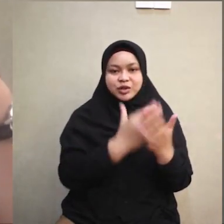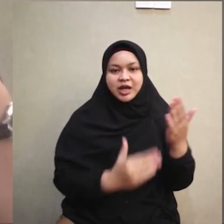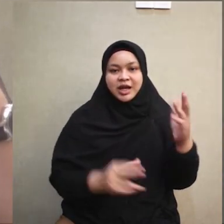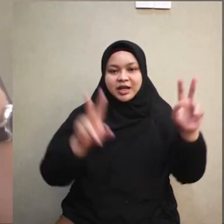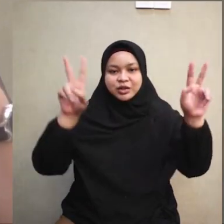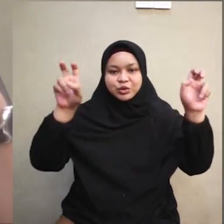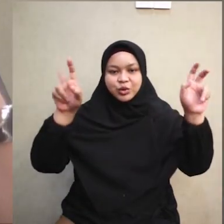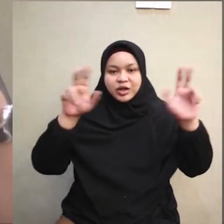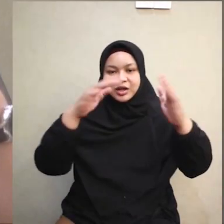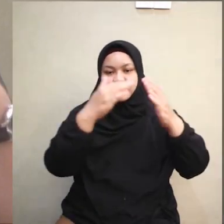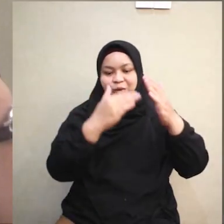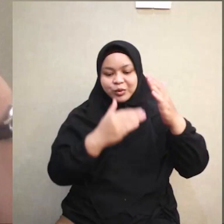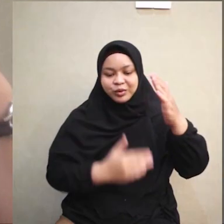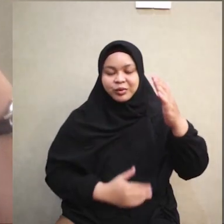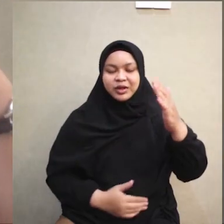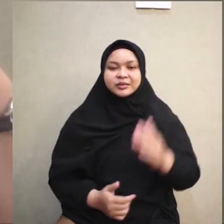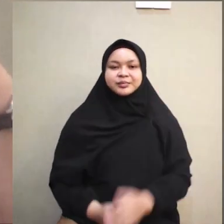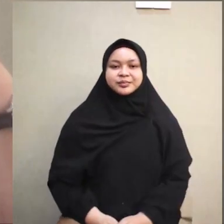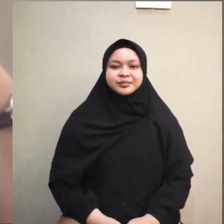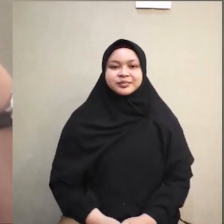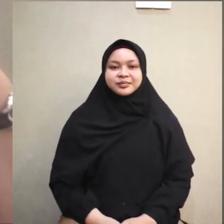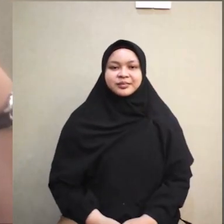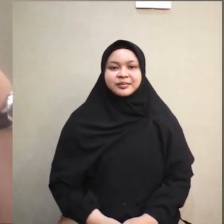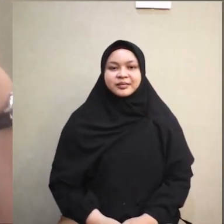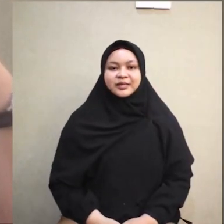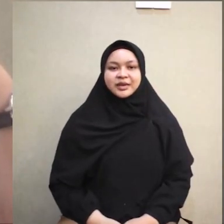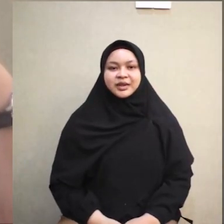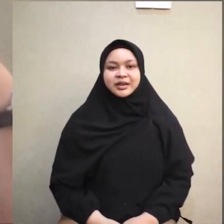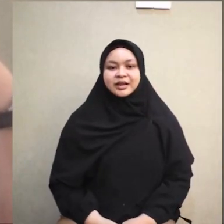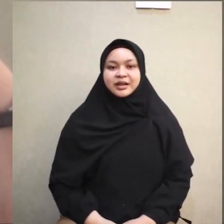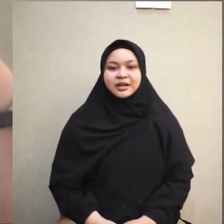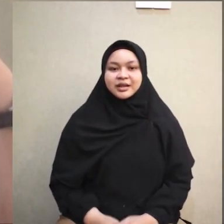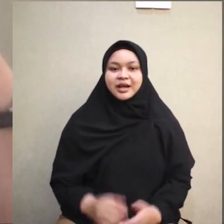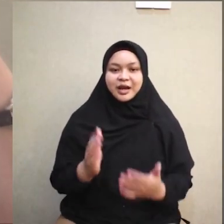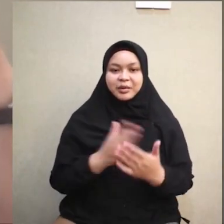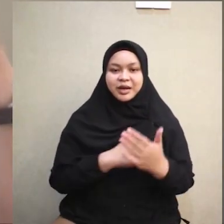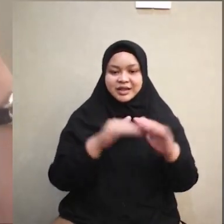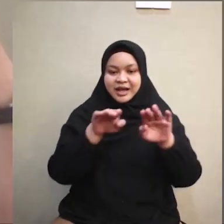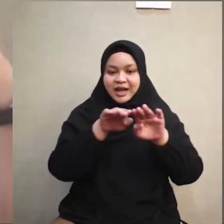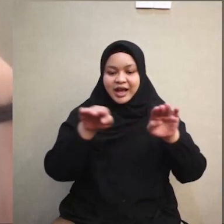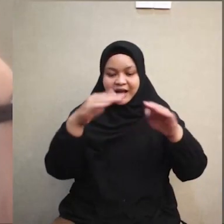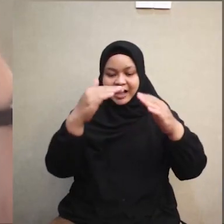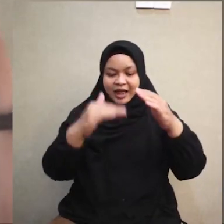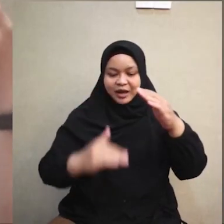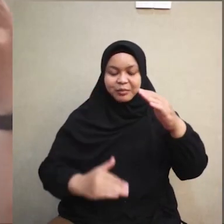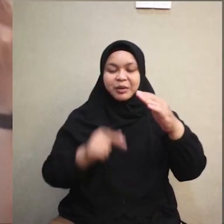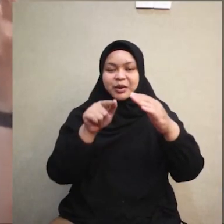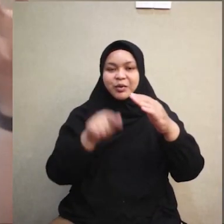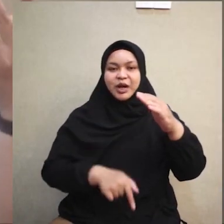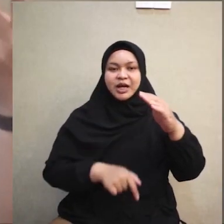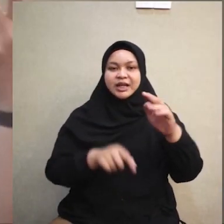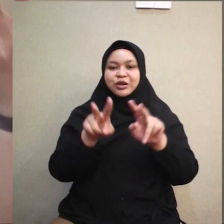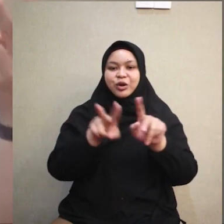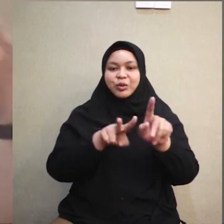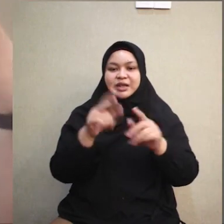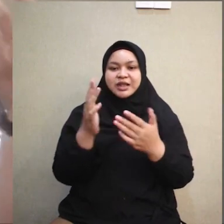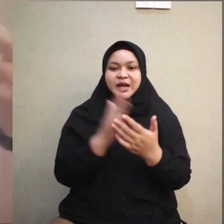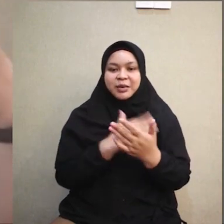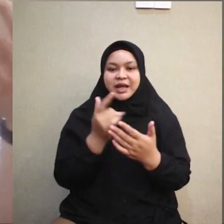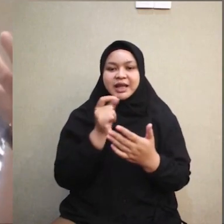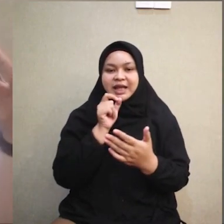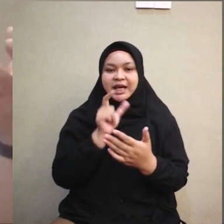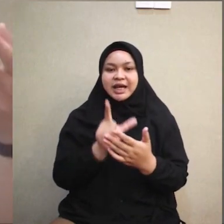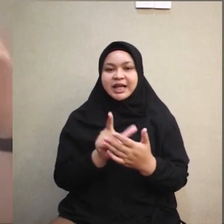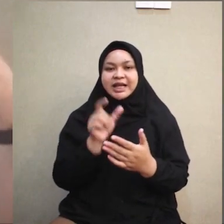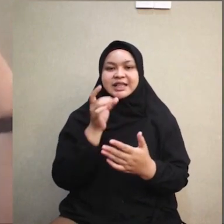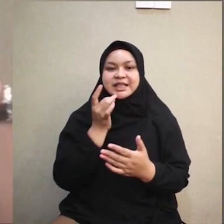dan nomor-nomor itu kan nah terus apresiasi setengah halaman yang bawah nah 12 halamannya ini kan tentang kritik dan saran Apa yang